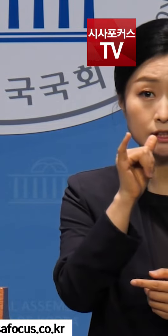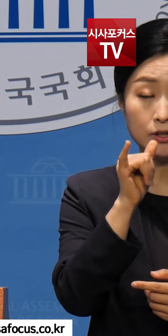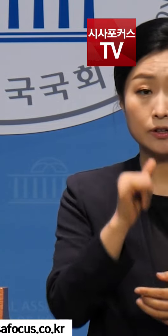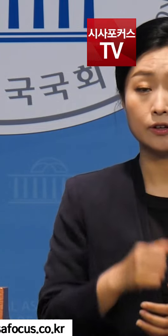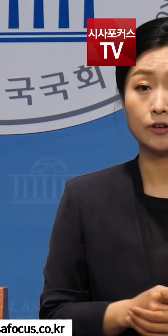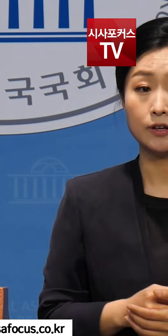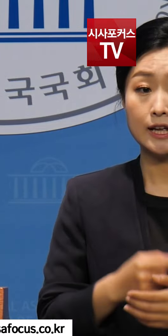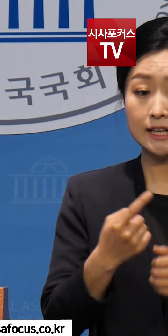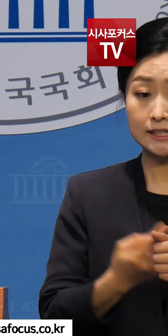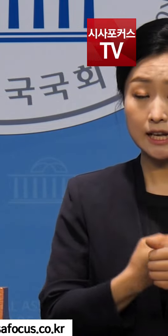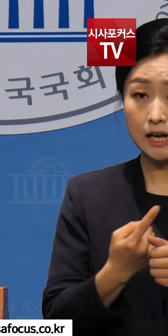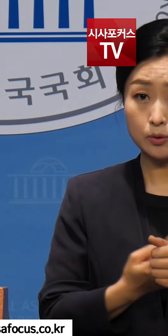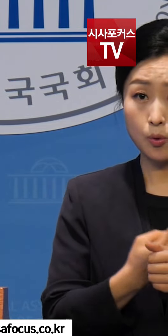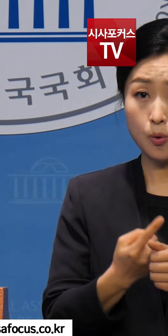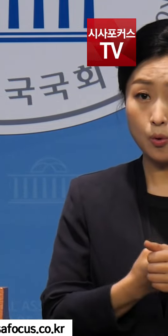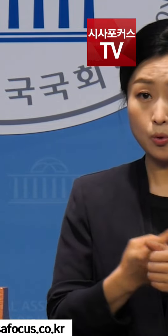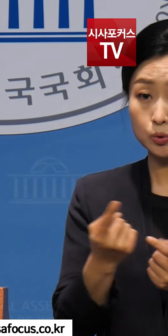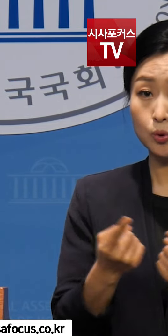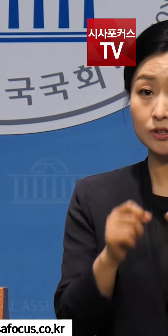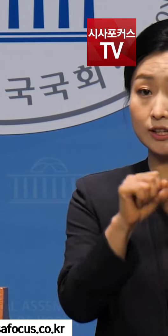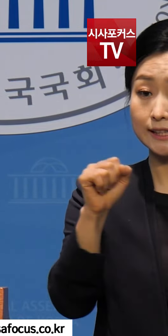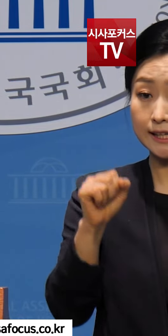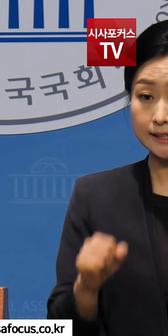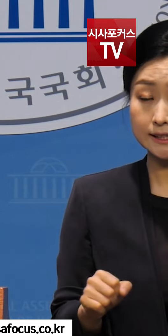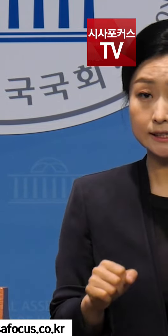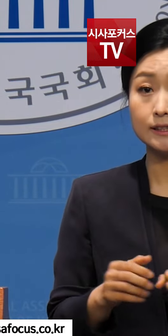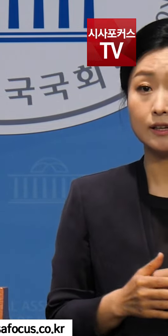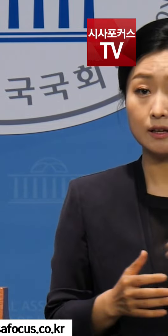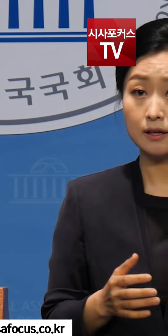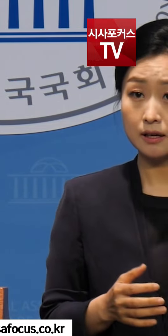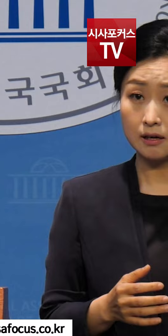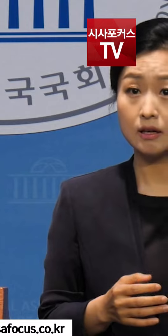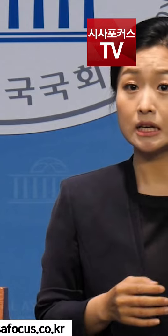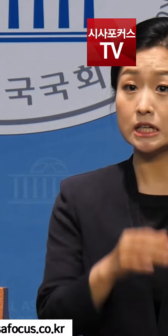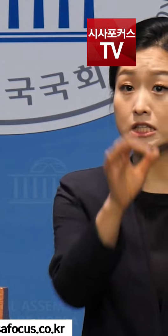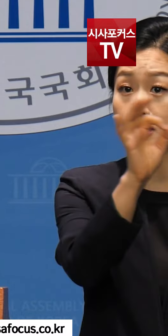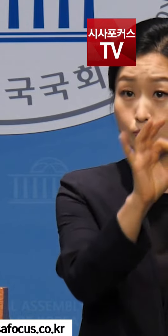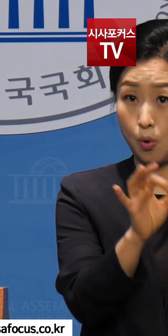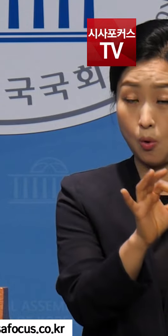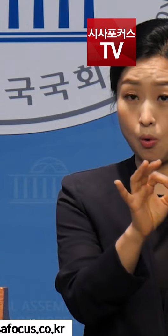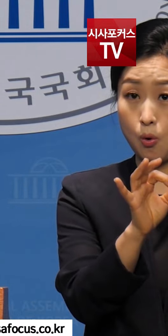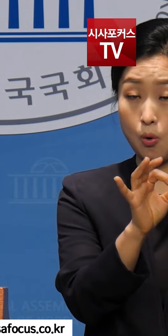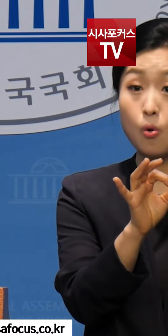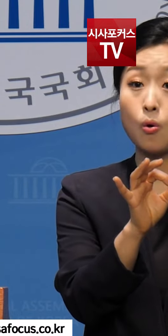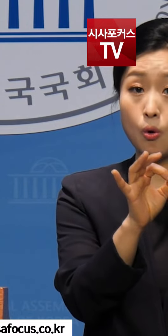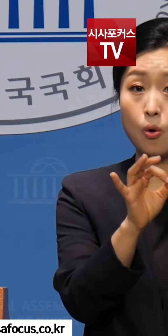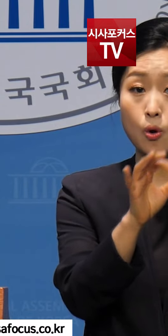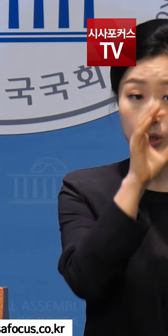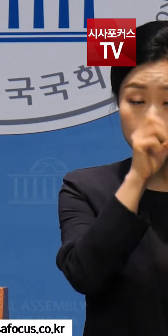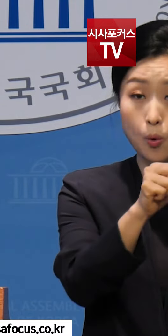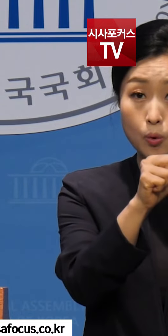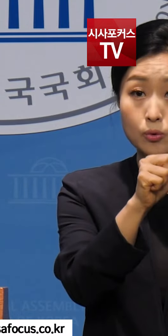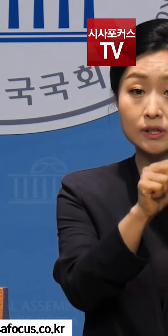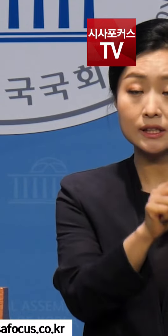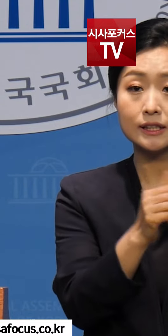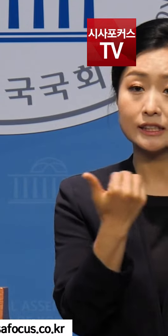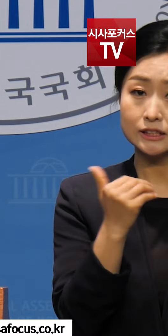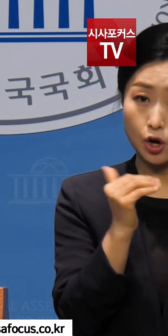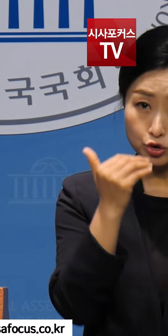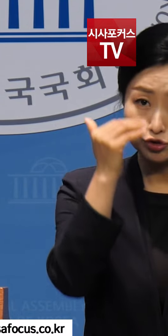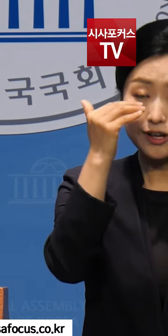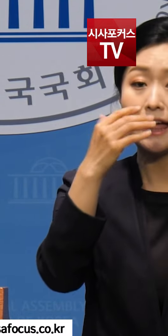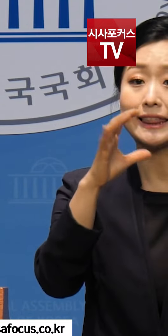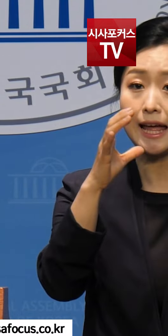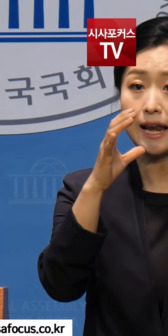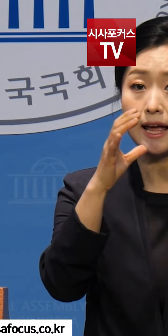자동 조정 장치는 이미 보험료 수진이 20% 육박하는 성숙한 연금 제도를 갖고 있는 국가에서